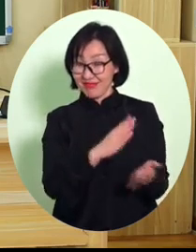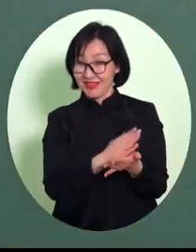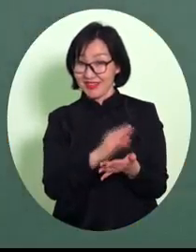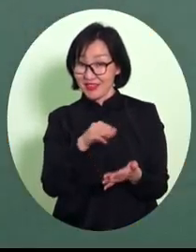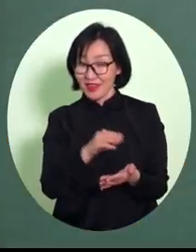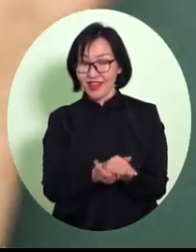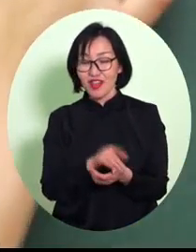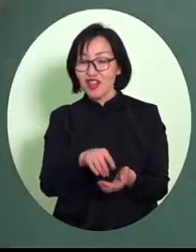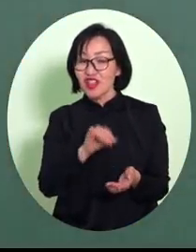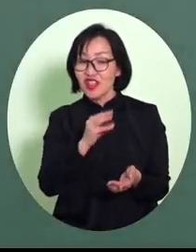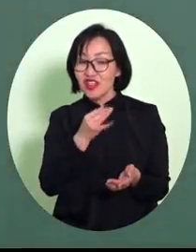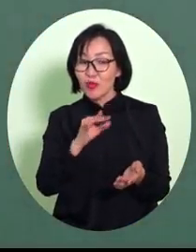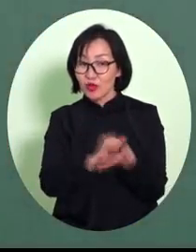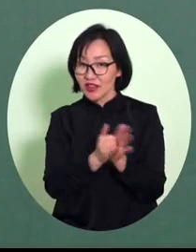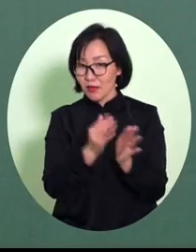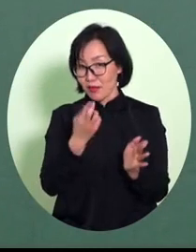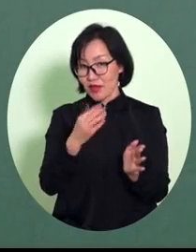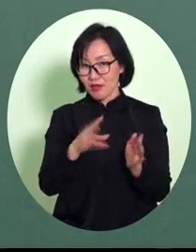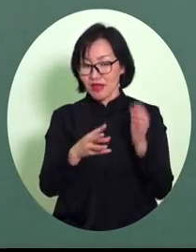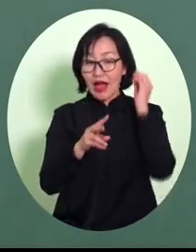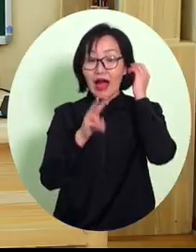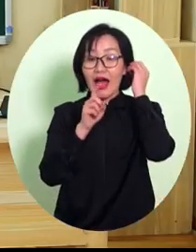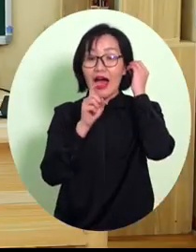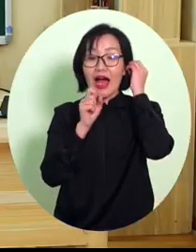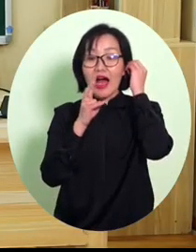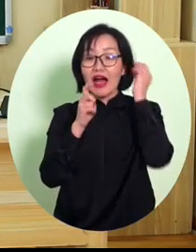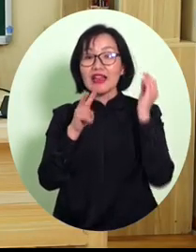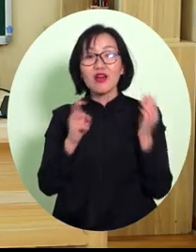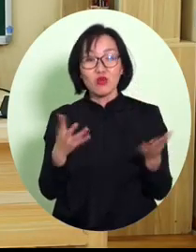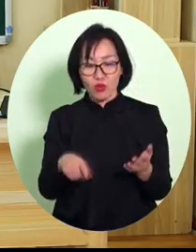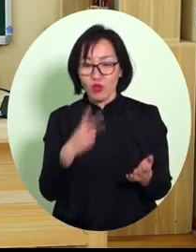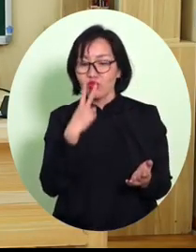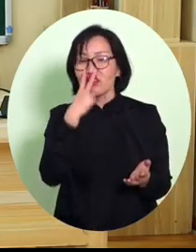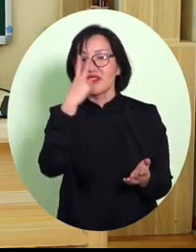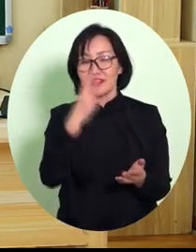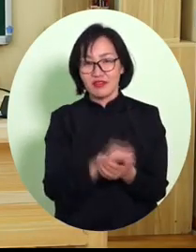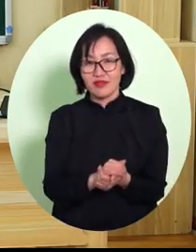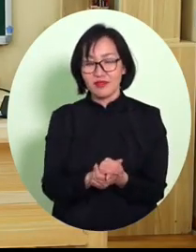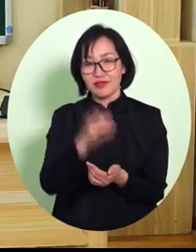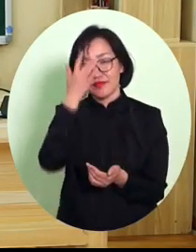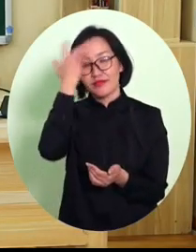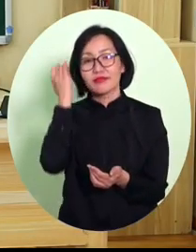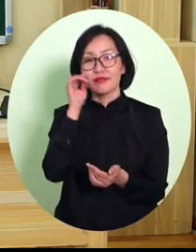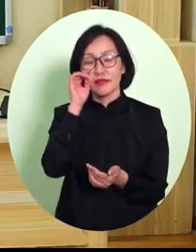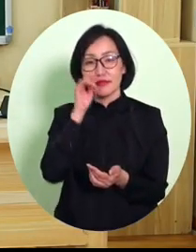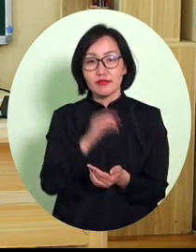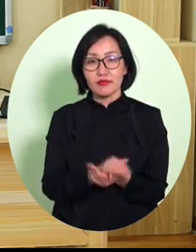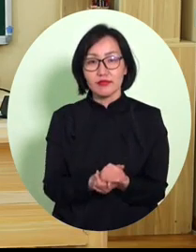За бас нэг юм утгатай байж магадгүй. Энэ хангалах гэдэг үг маань тийм үү? За үүний